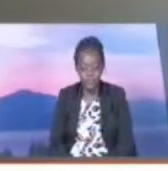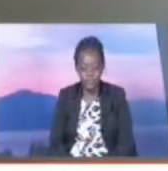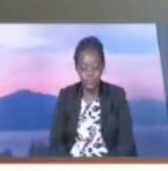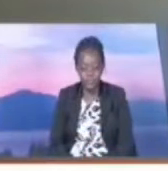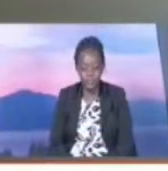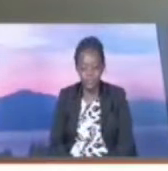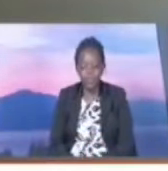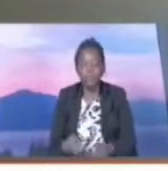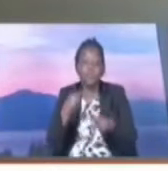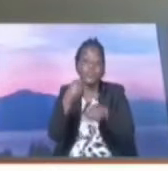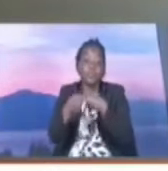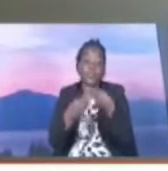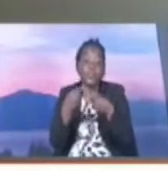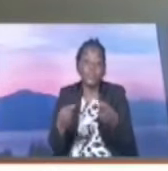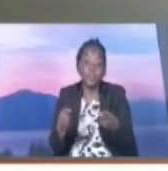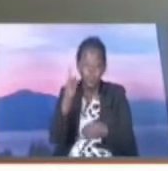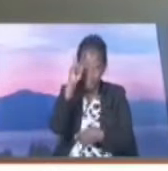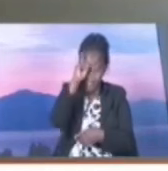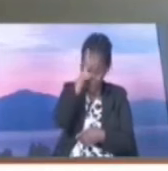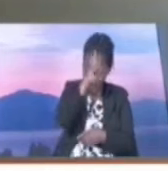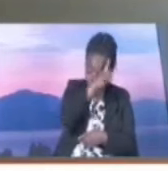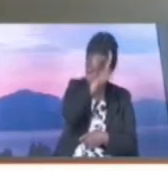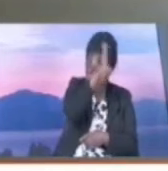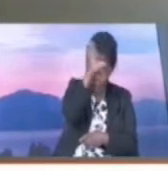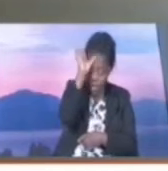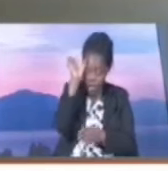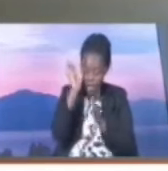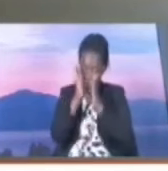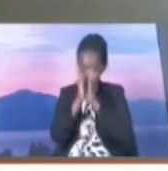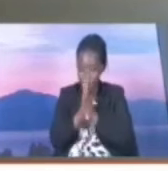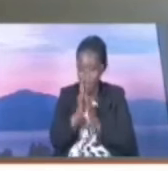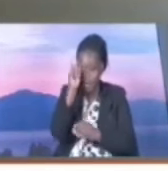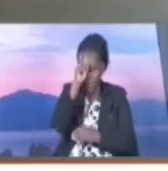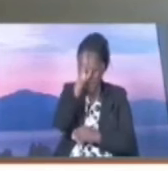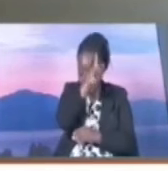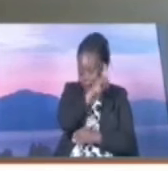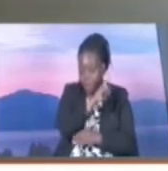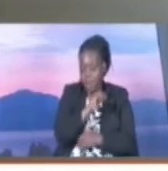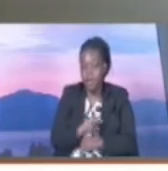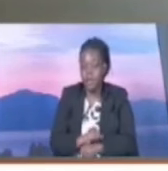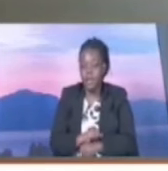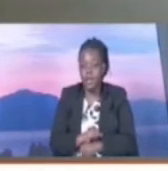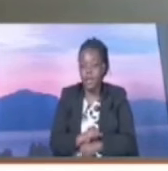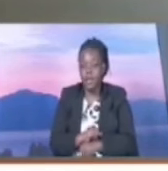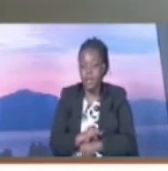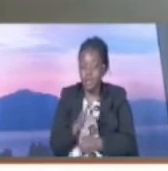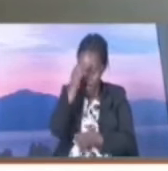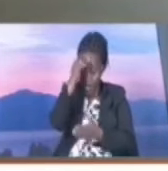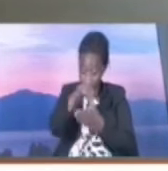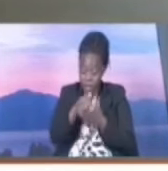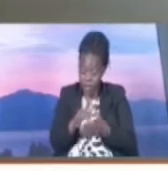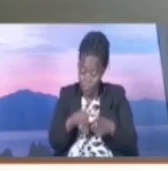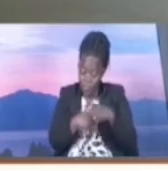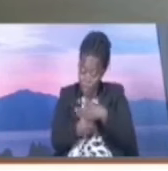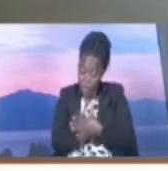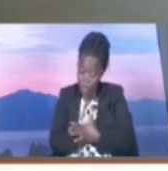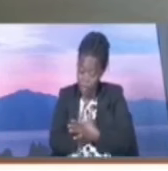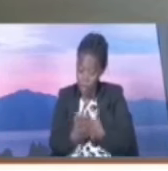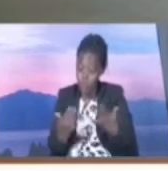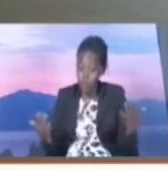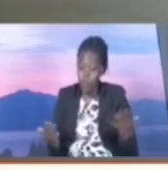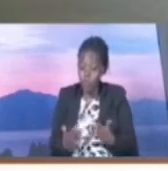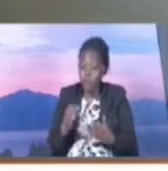Bwe tweyongerayo abalangira n'abambejja basabidde Ssaabasajja Kabaka munzikiriza y'obuwangwa n'ennono ku